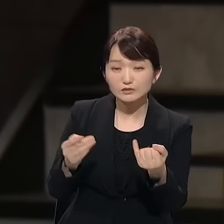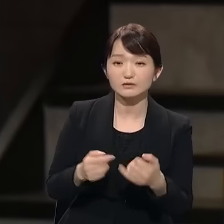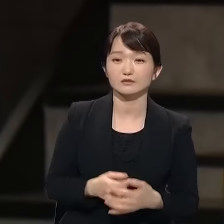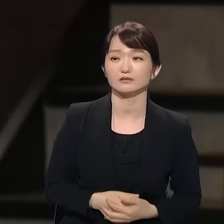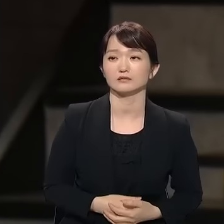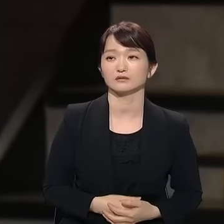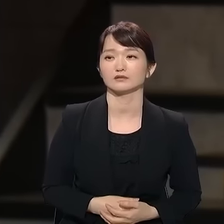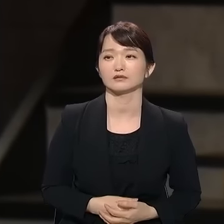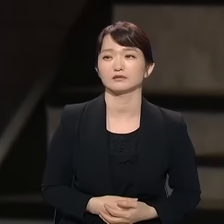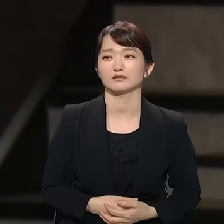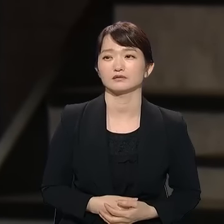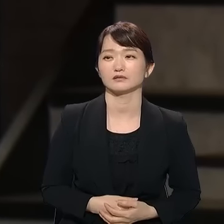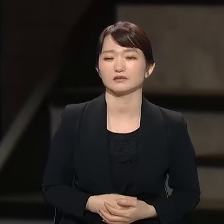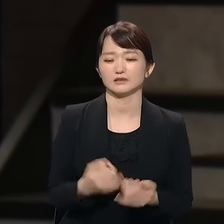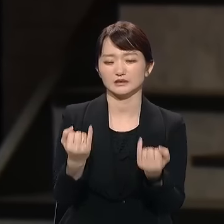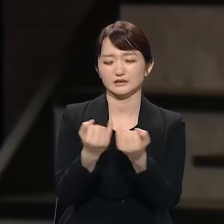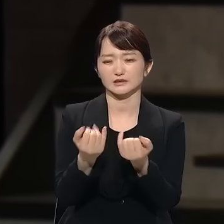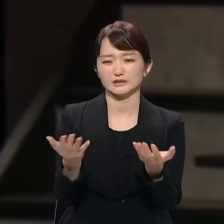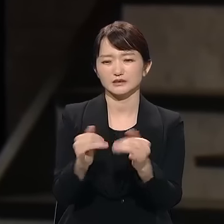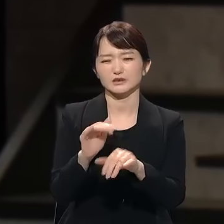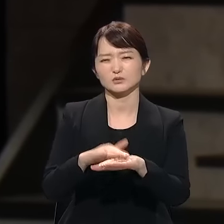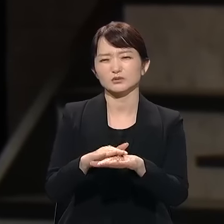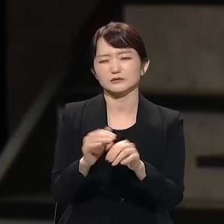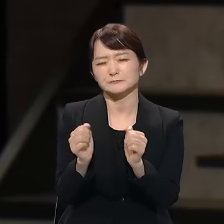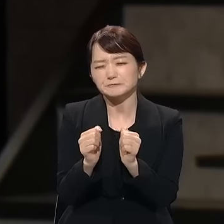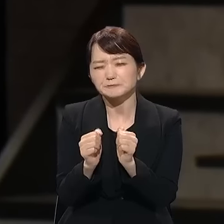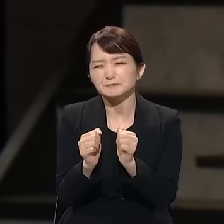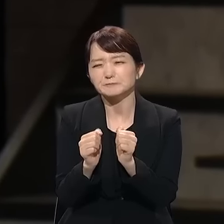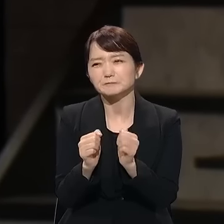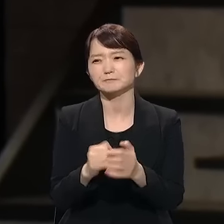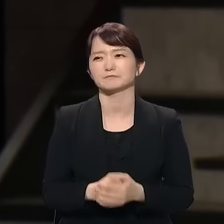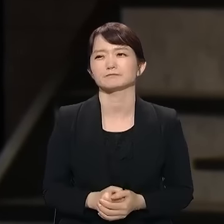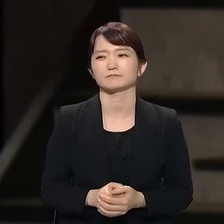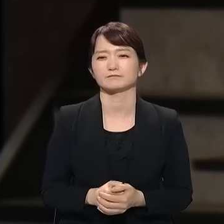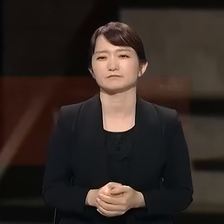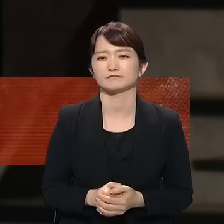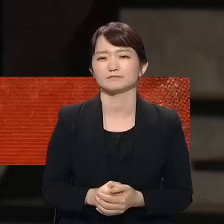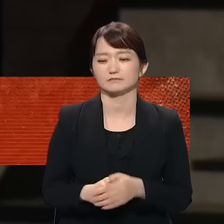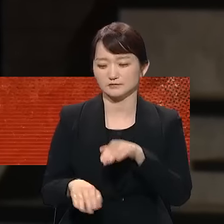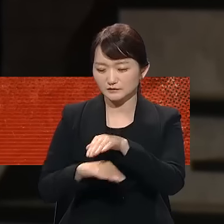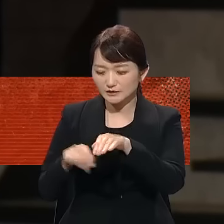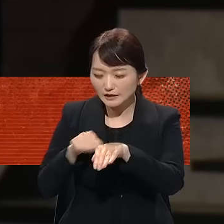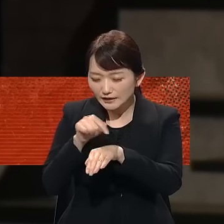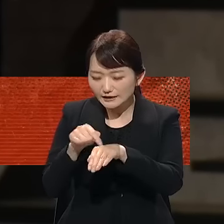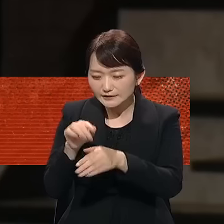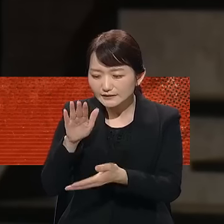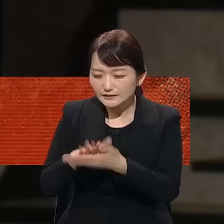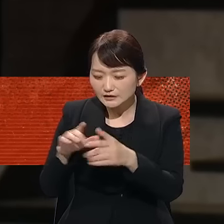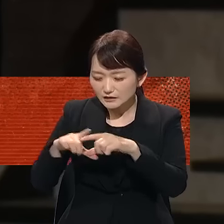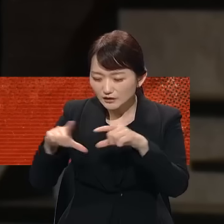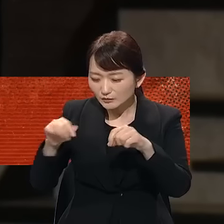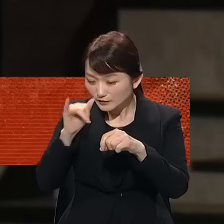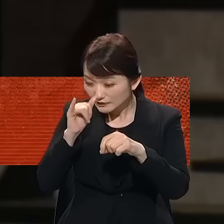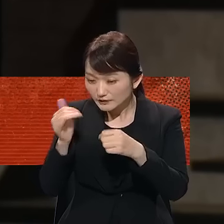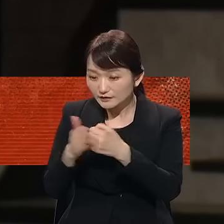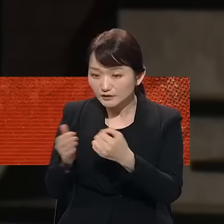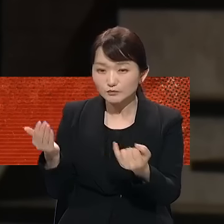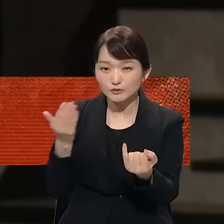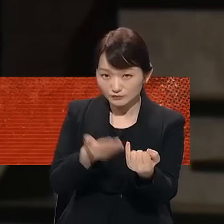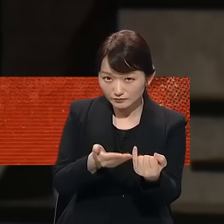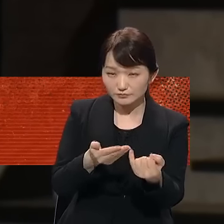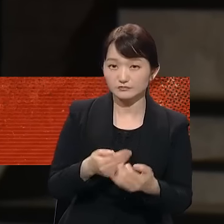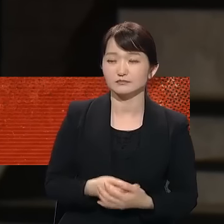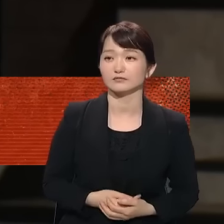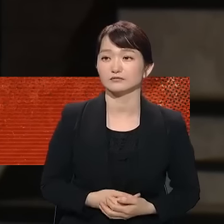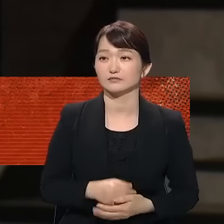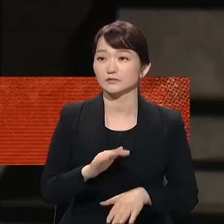하냐면 아 그 여지은 속이 손이 너무 차갑기 그래 뭐 딱 마침 차 안에 핫팩이 있어서 그냥 준 거야라고 얘기를 했어요